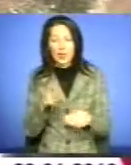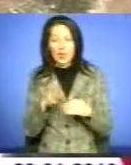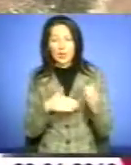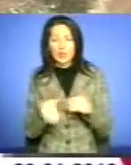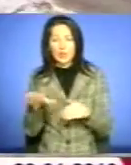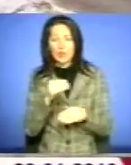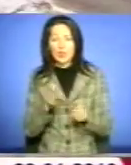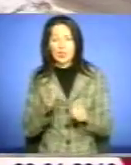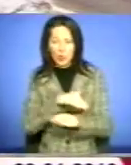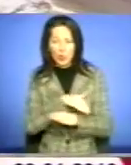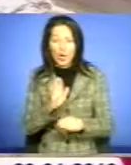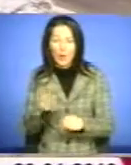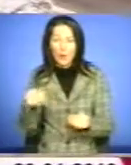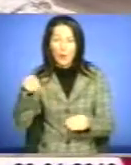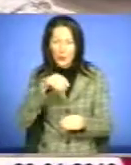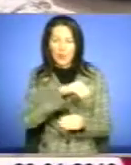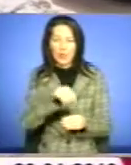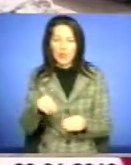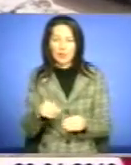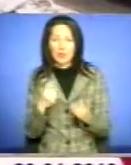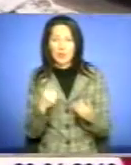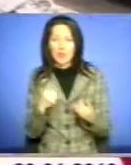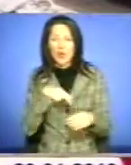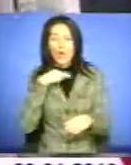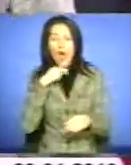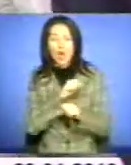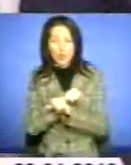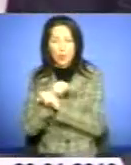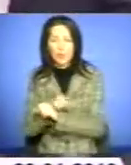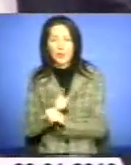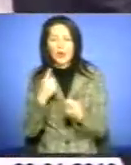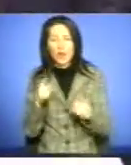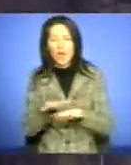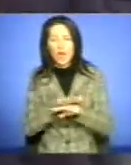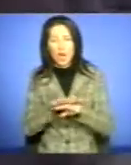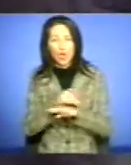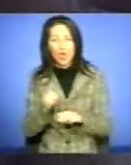були посипані. Найбільшу увагу приділятимуть зупинкам, де велике скупчення людей.